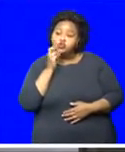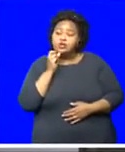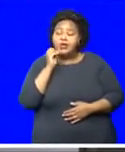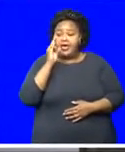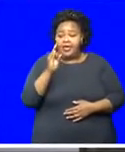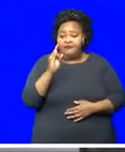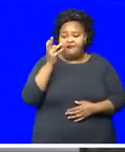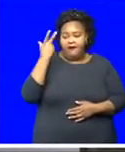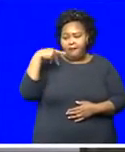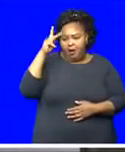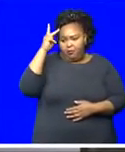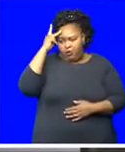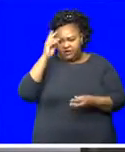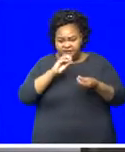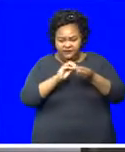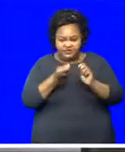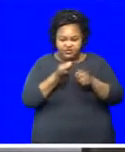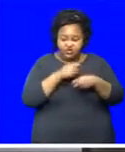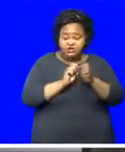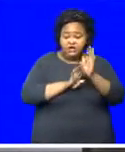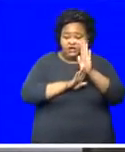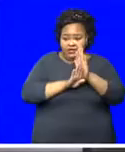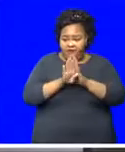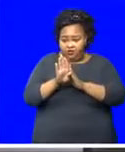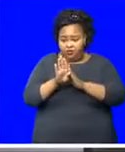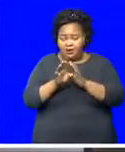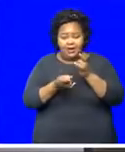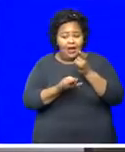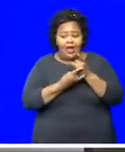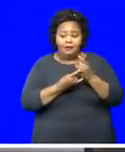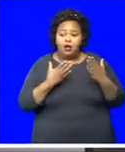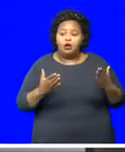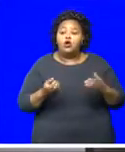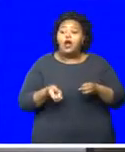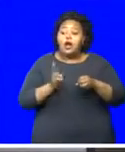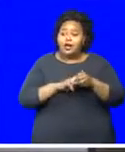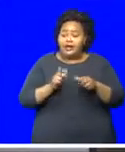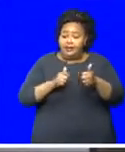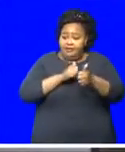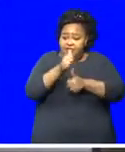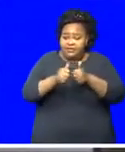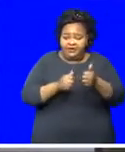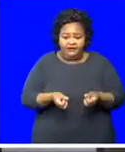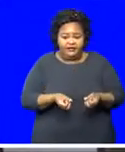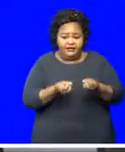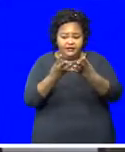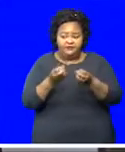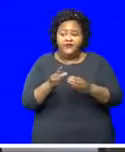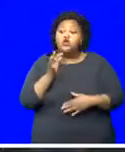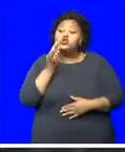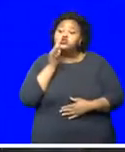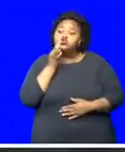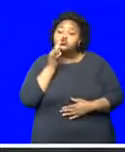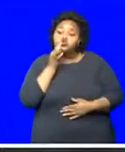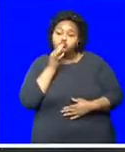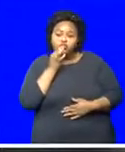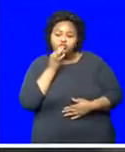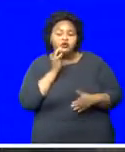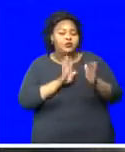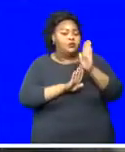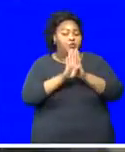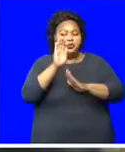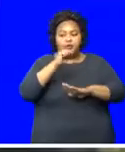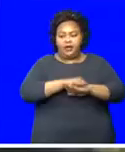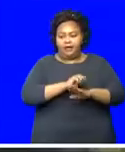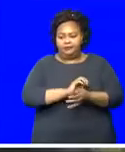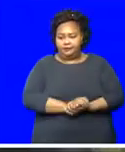policy development, some programming and service delivery, we have a future for emaswati. Lo mhlangano kubheka ukuthi